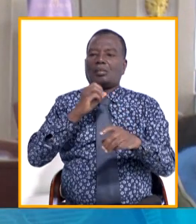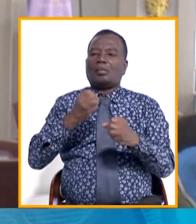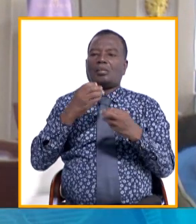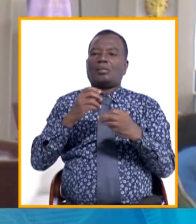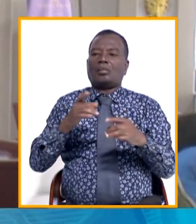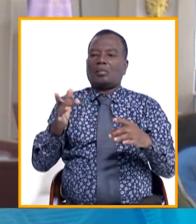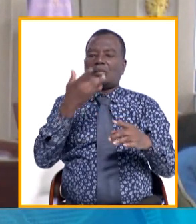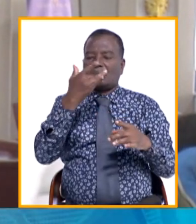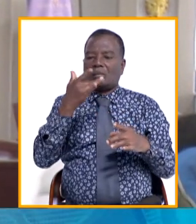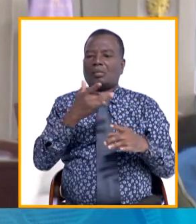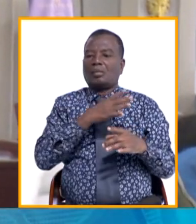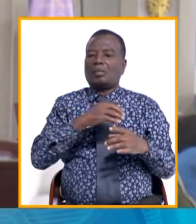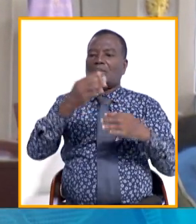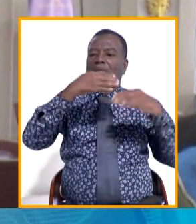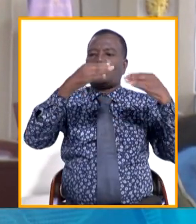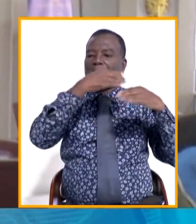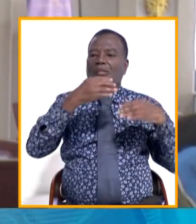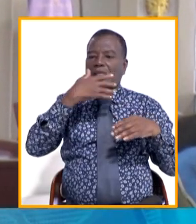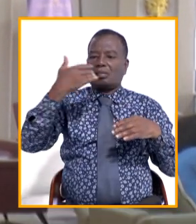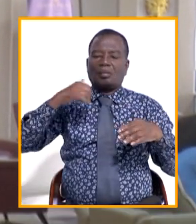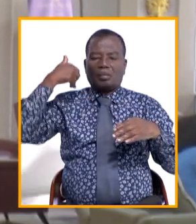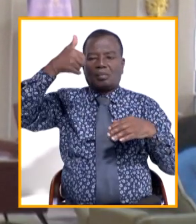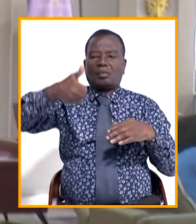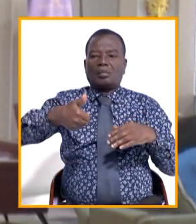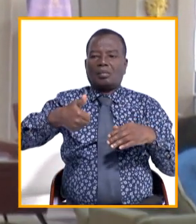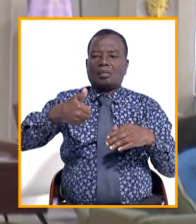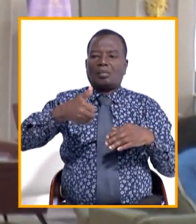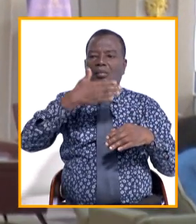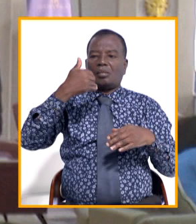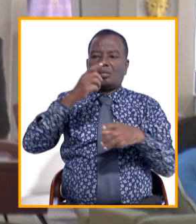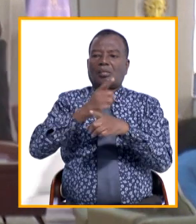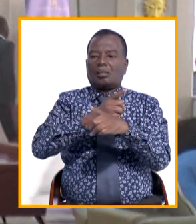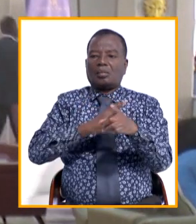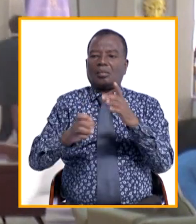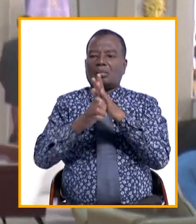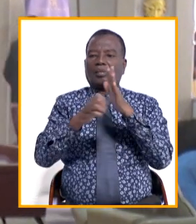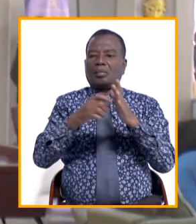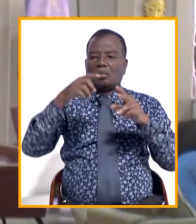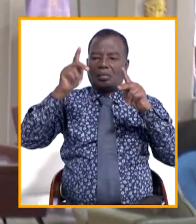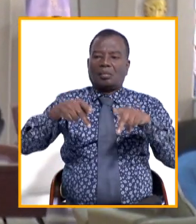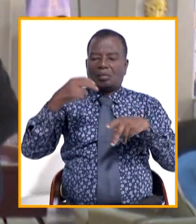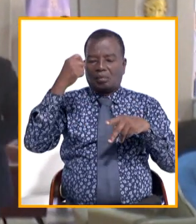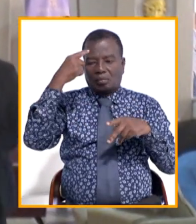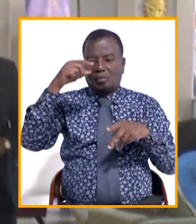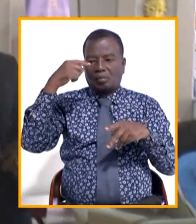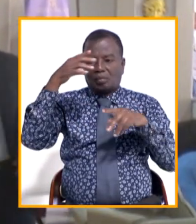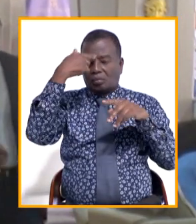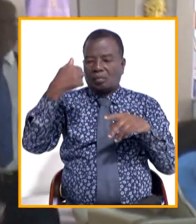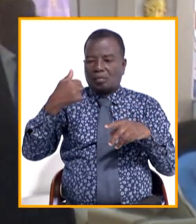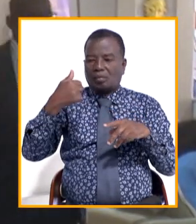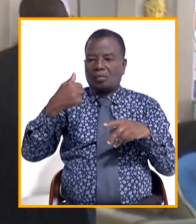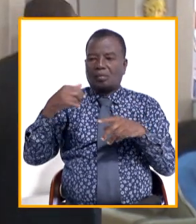de chances que les générations futures vont avoir un meilleur avenir, un meilleur développement économique et que les gens vont comprendre pourquoi qu'ensemble, on